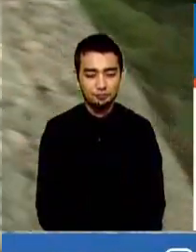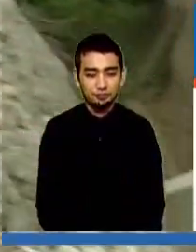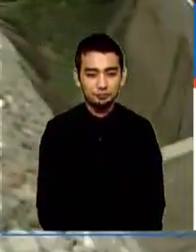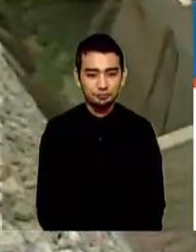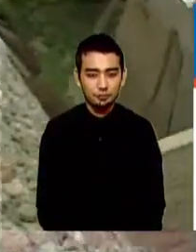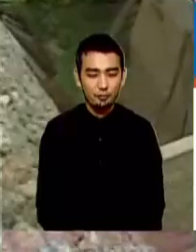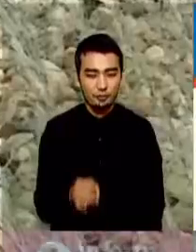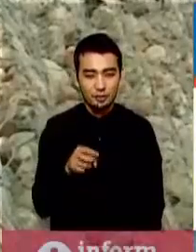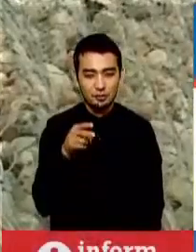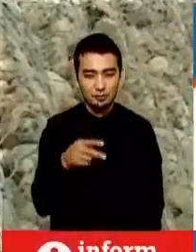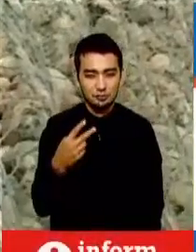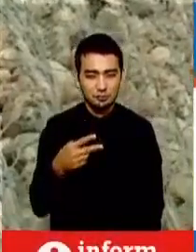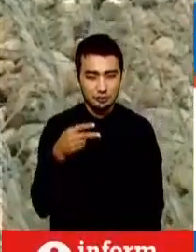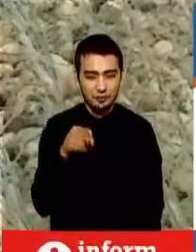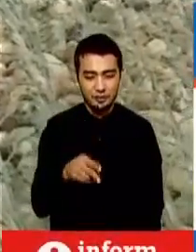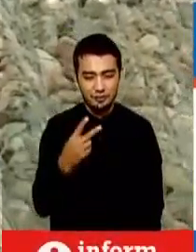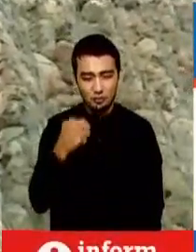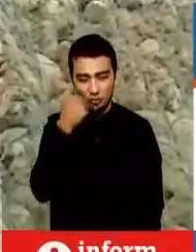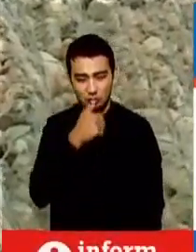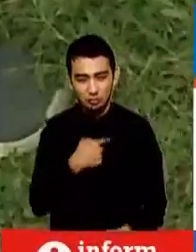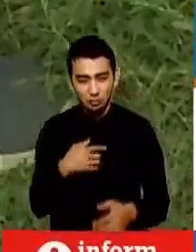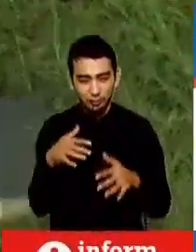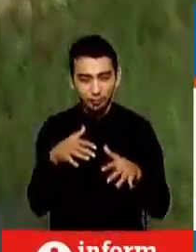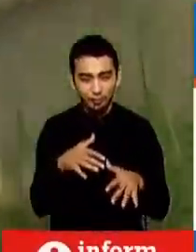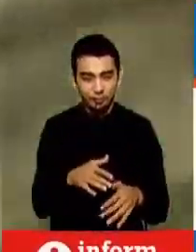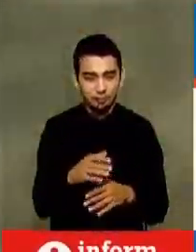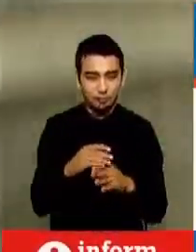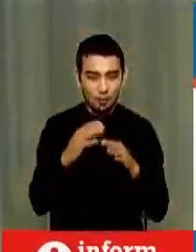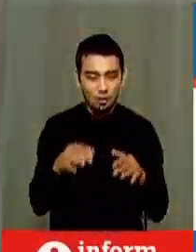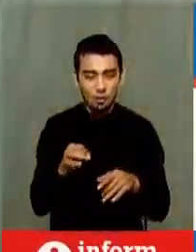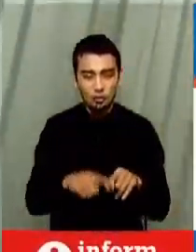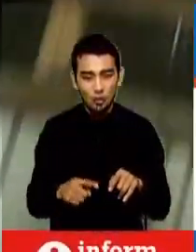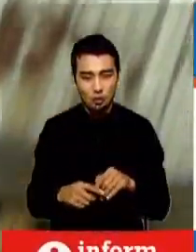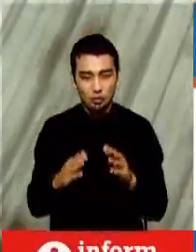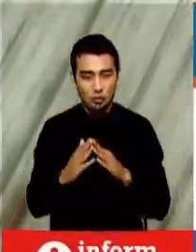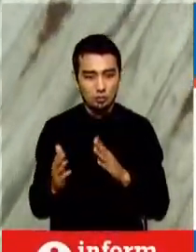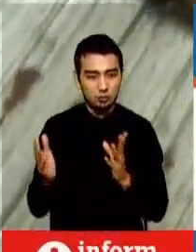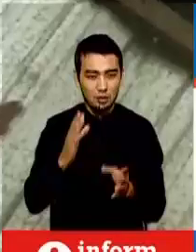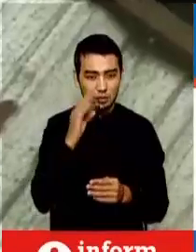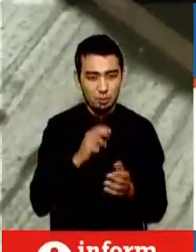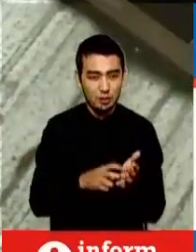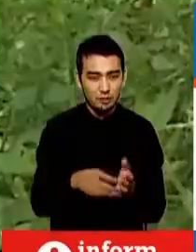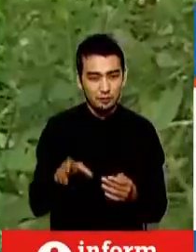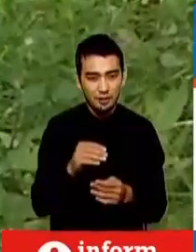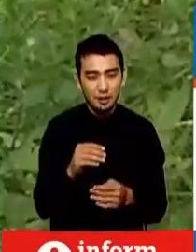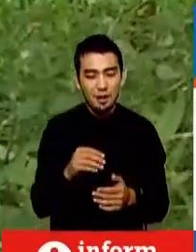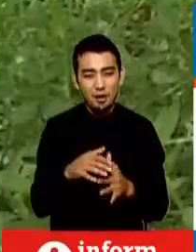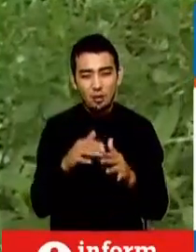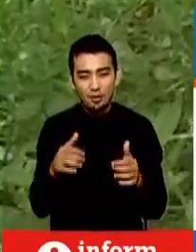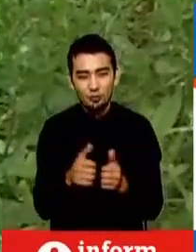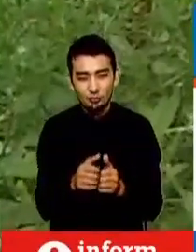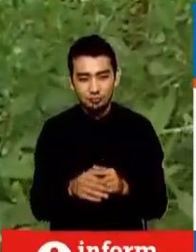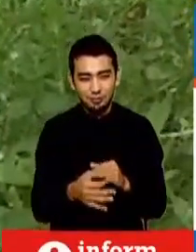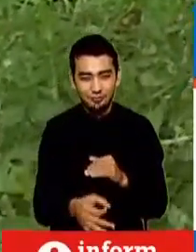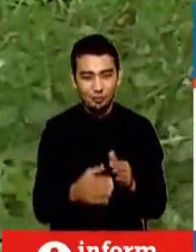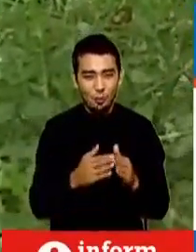2019 жылдан бері сырғыған топырақтың зардабын тартып отырғандар бір күні үйіміз құлай ма деп қауіптенеді. Ал таудың төменгі жағындағы үйлер